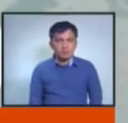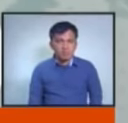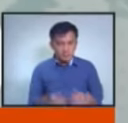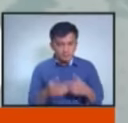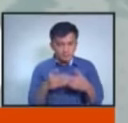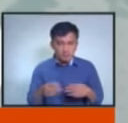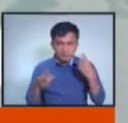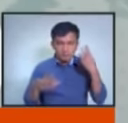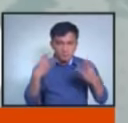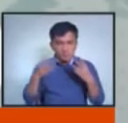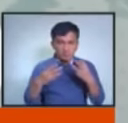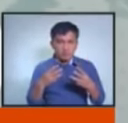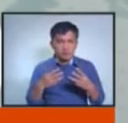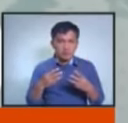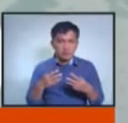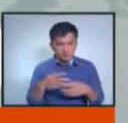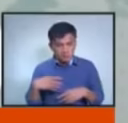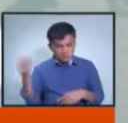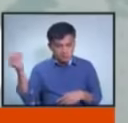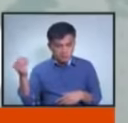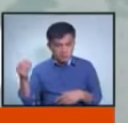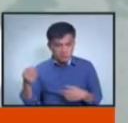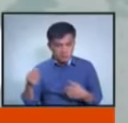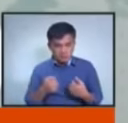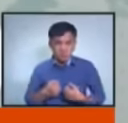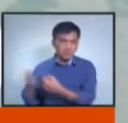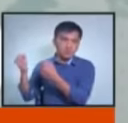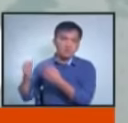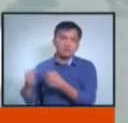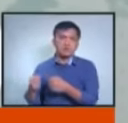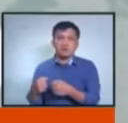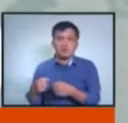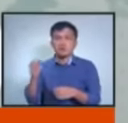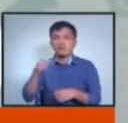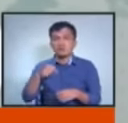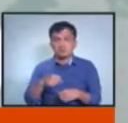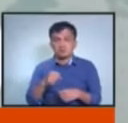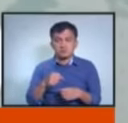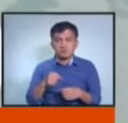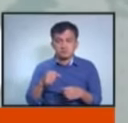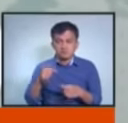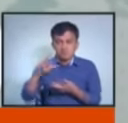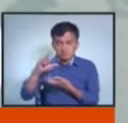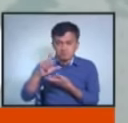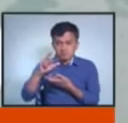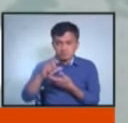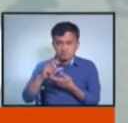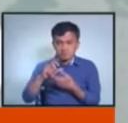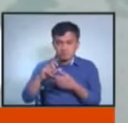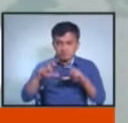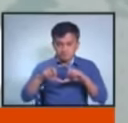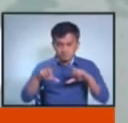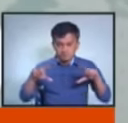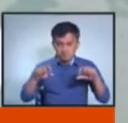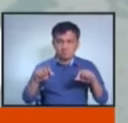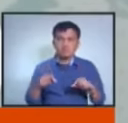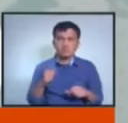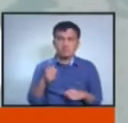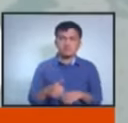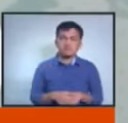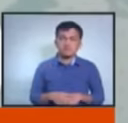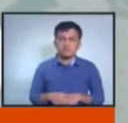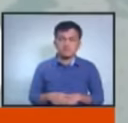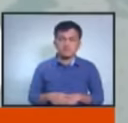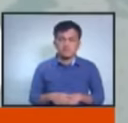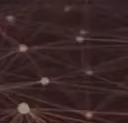Pagkatapos niya magwala, umalis na siya, humarurot? Opo, umalis na po siya. Okay, buti na picturean niyo po yung plate Ayan number po. Niya. Pinicturean ko po. Okay.